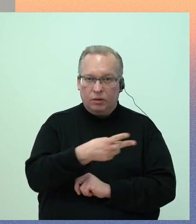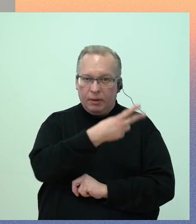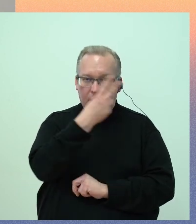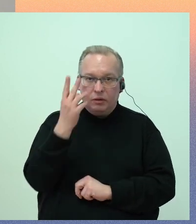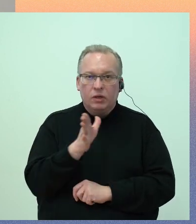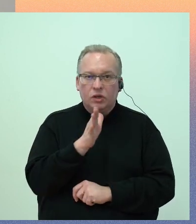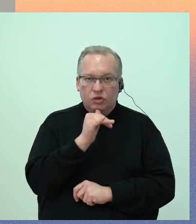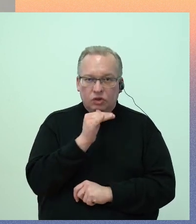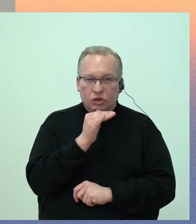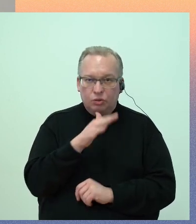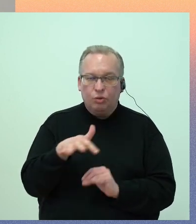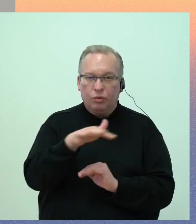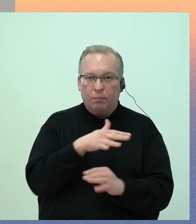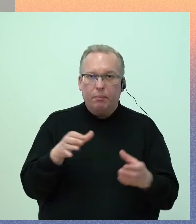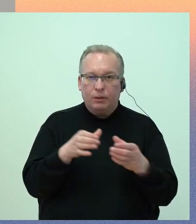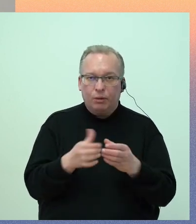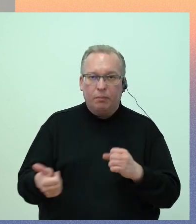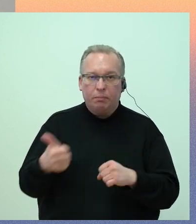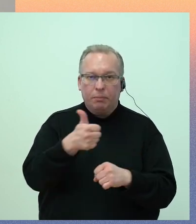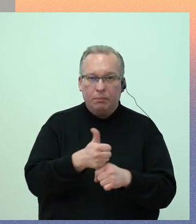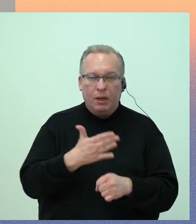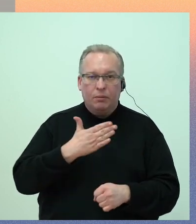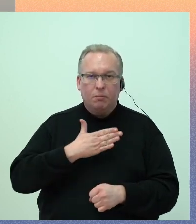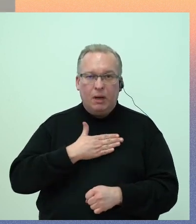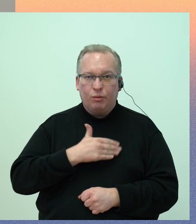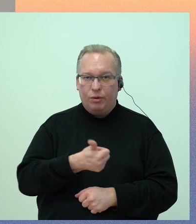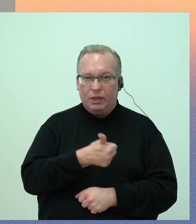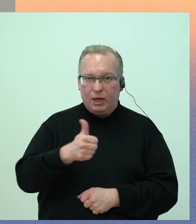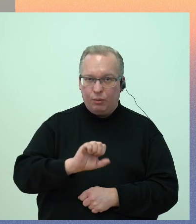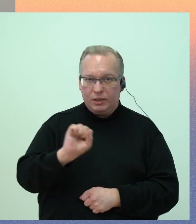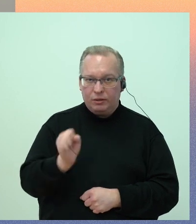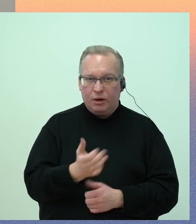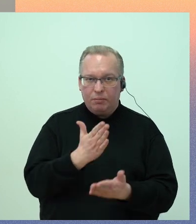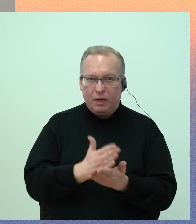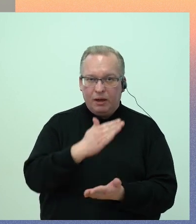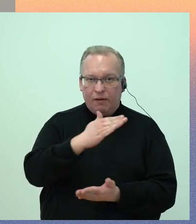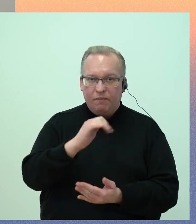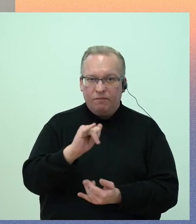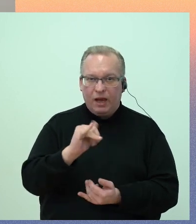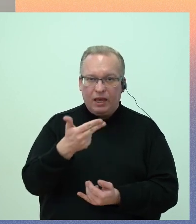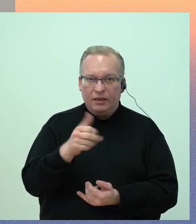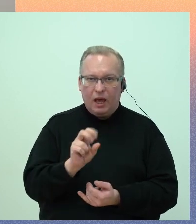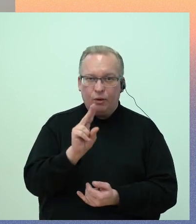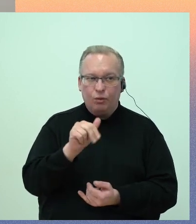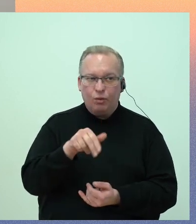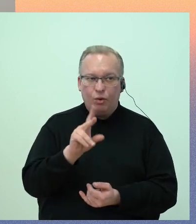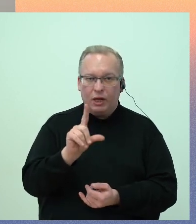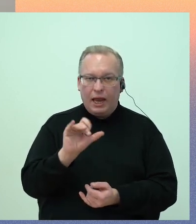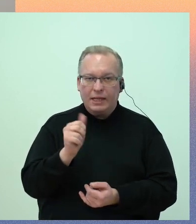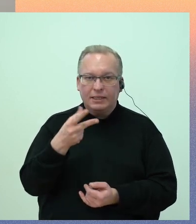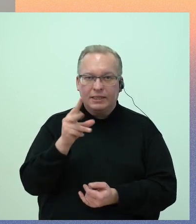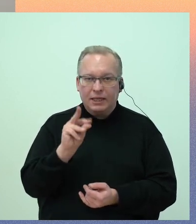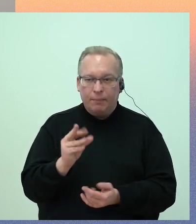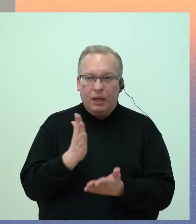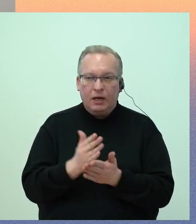Lietuvos žydų bendruomenę, kurios pirmininkė ir mano geriausia draugė Faina Kuklianskė yra čia. Ji taip